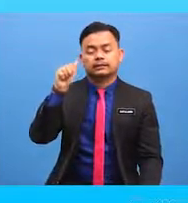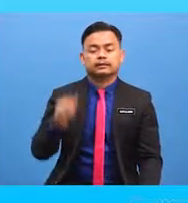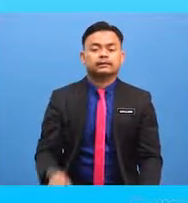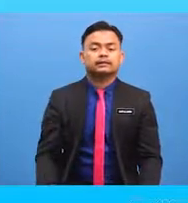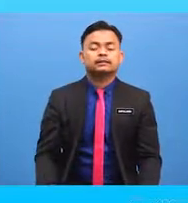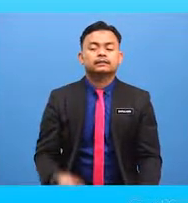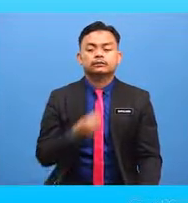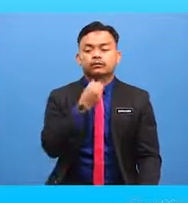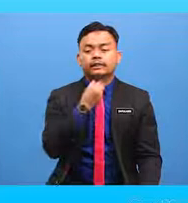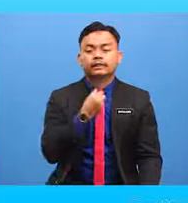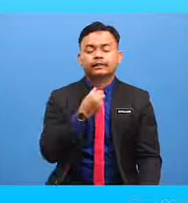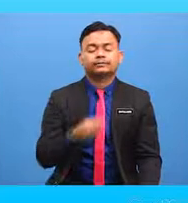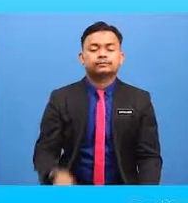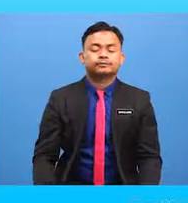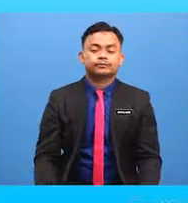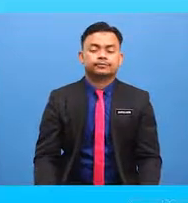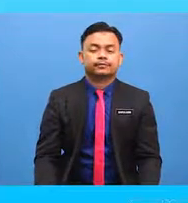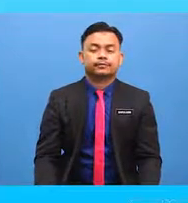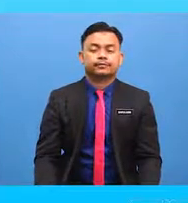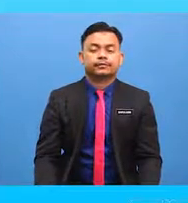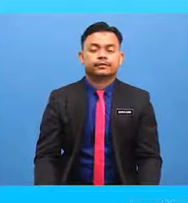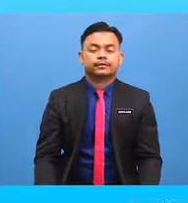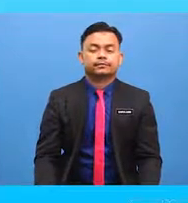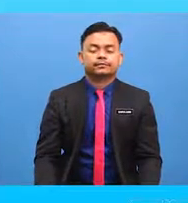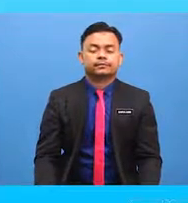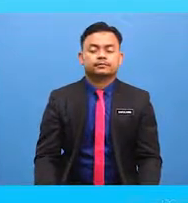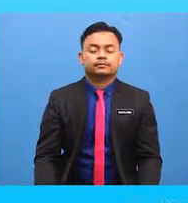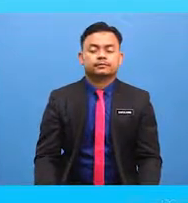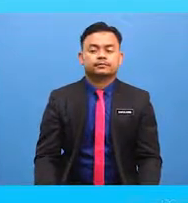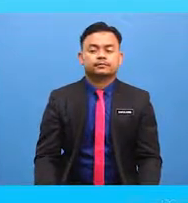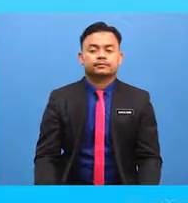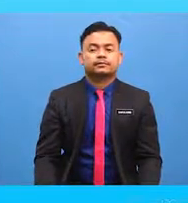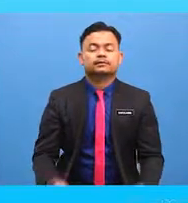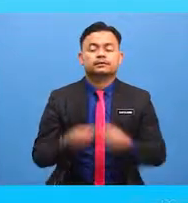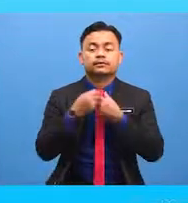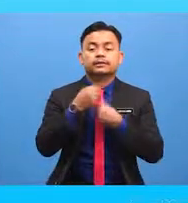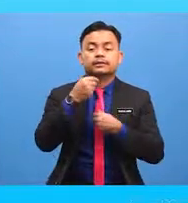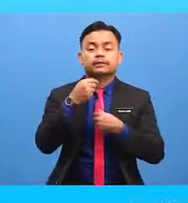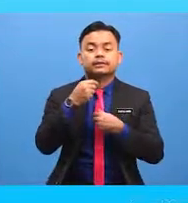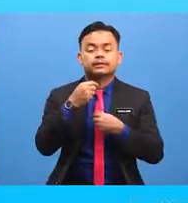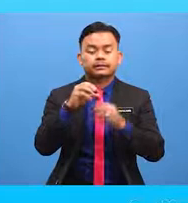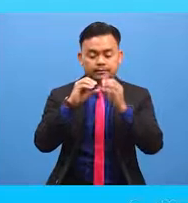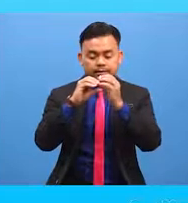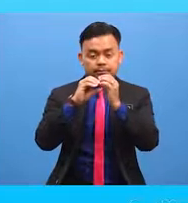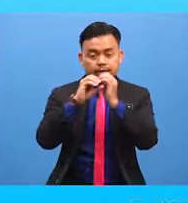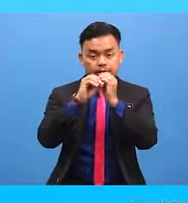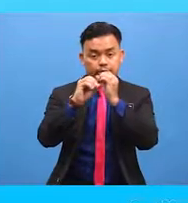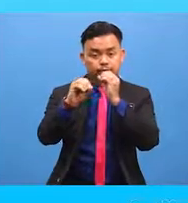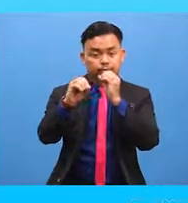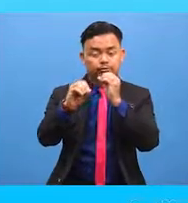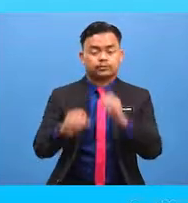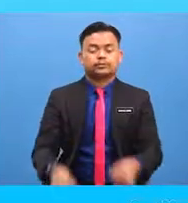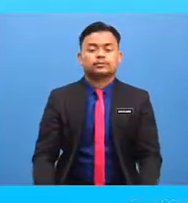Trakea ini merupakan struktur yang berbentuk tiub. Dindingnya terdiri